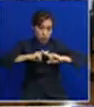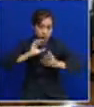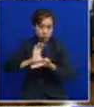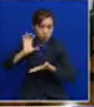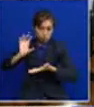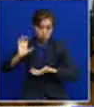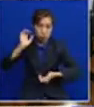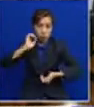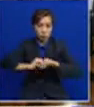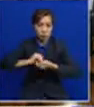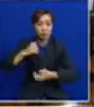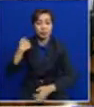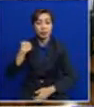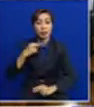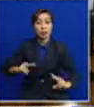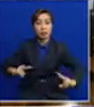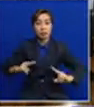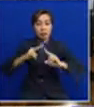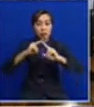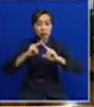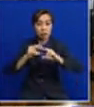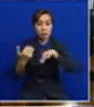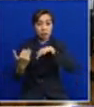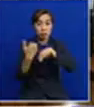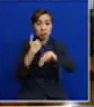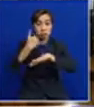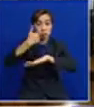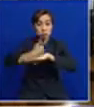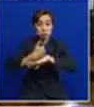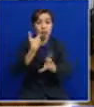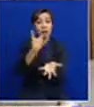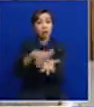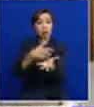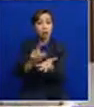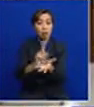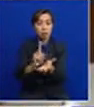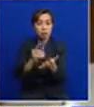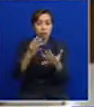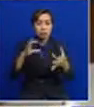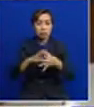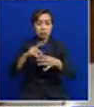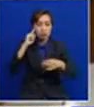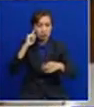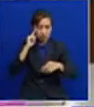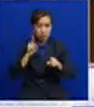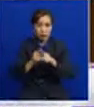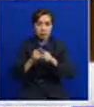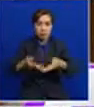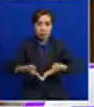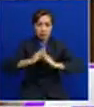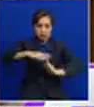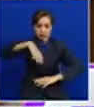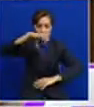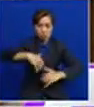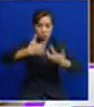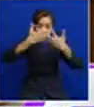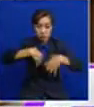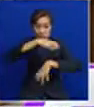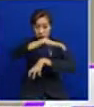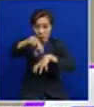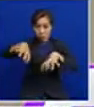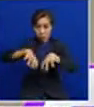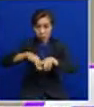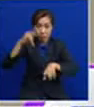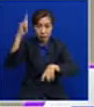มเติมพิทยาไพศิษฐ์รัฐมนตรีว่าการกระทรวงคมนาคมเปิดเผยว่าการก่อสร้างนิคมอุตสาหกรรมการบินจะใช้ระยะเวลาใน